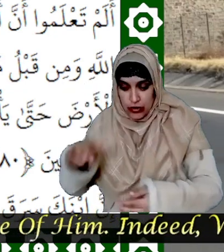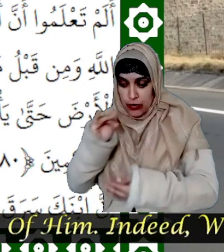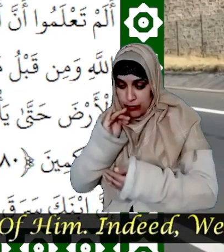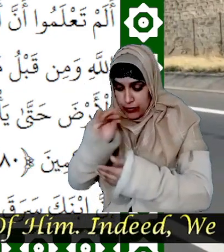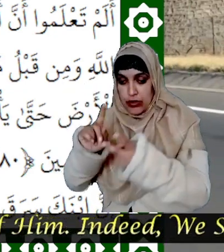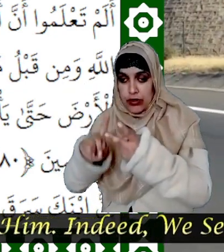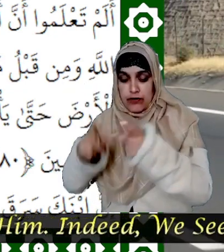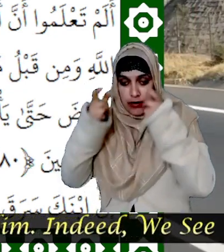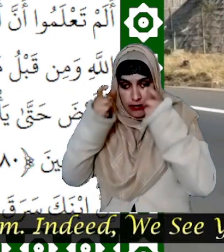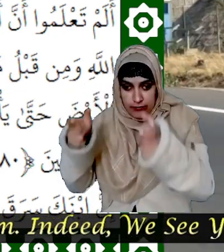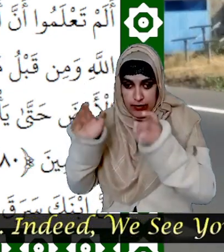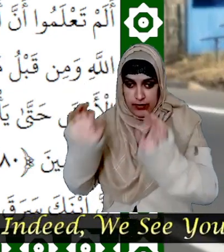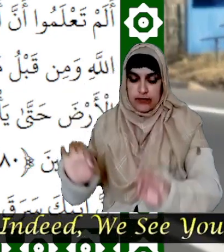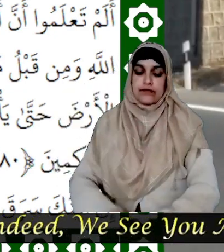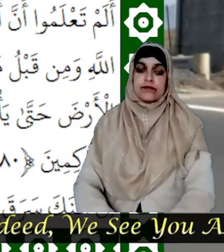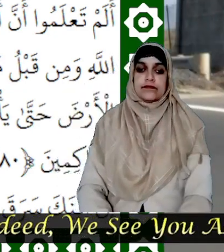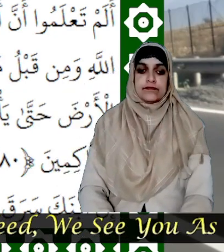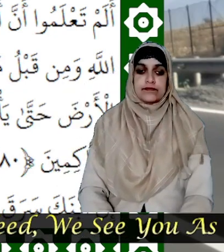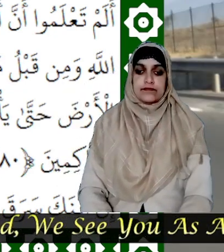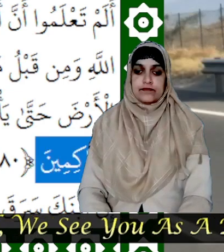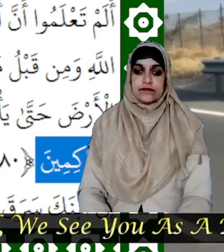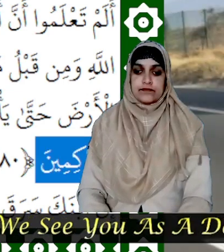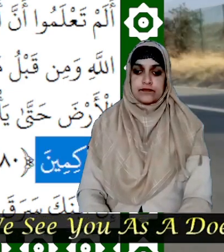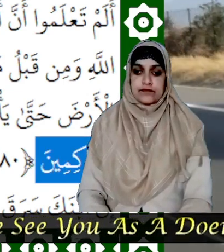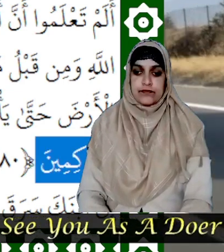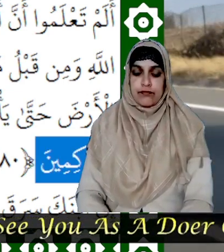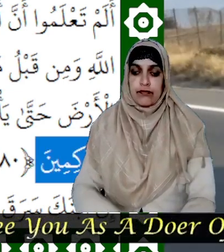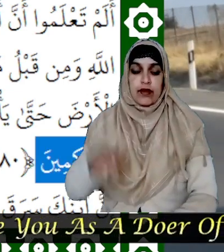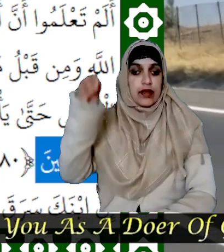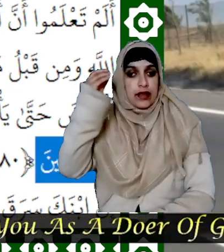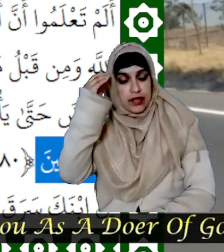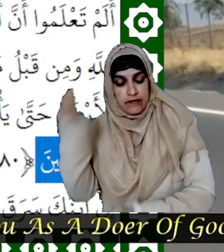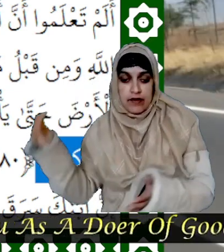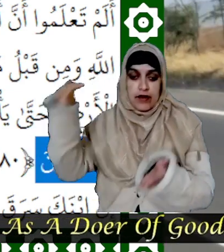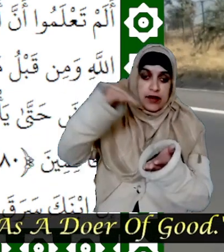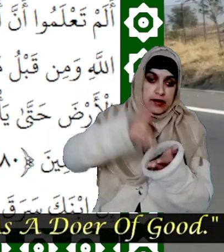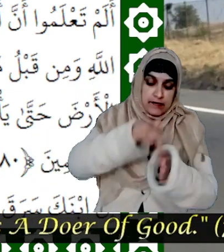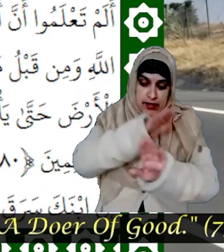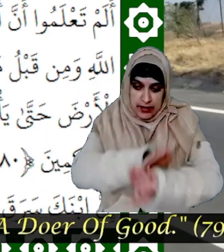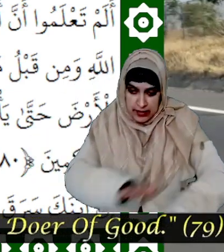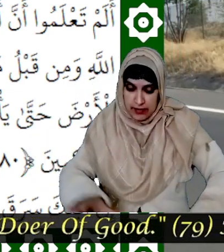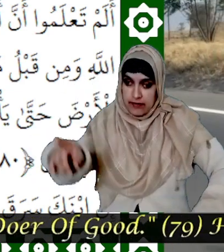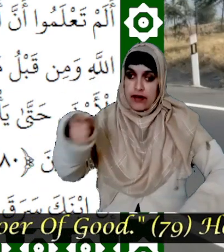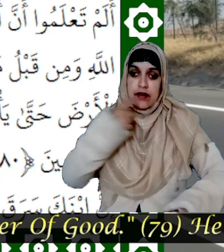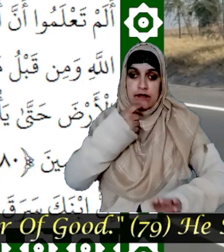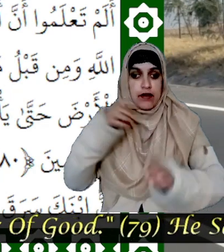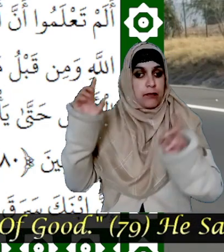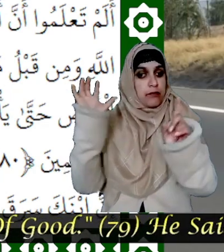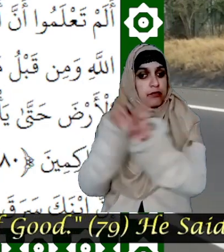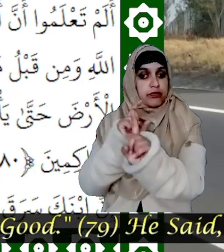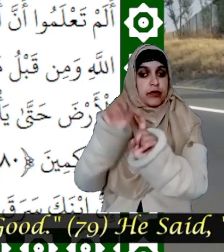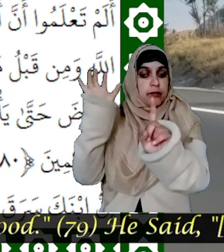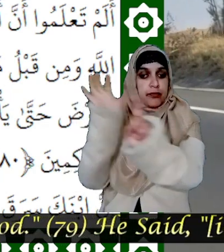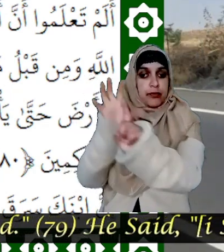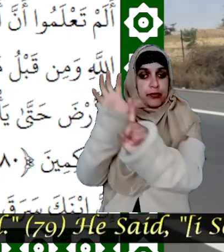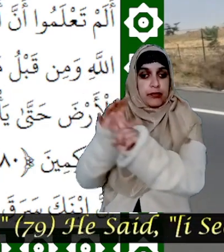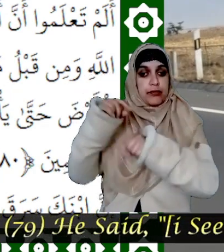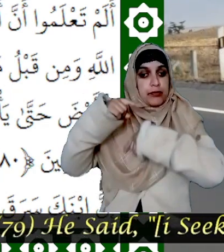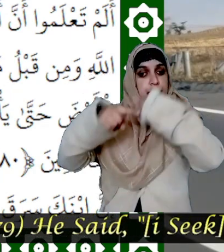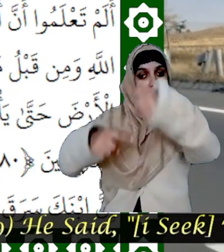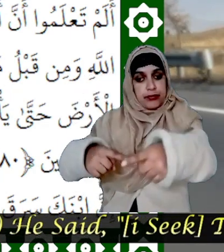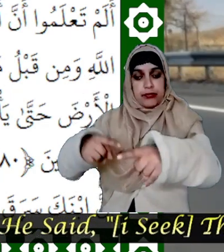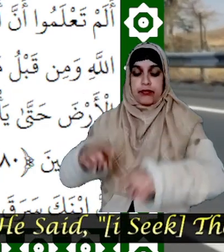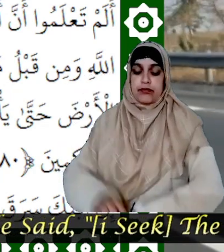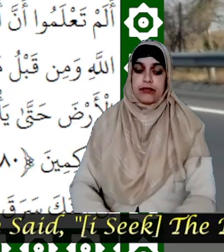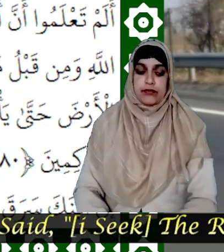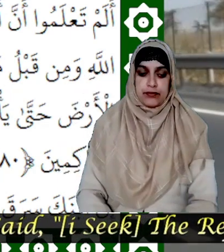قدوت وهو خير الحاكمين ربي الربي خان ممرتي سوتي أما قكنا جان